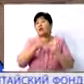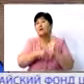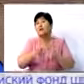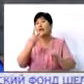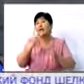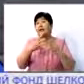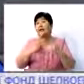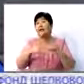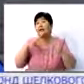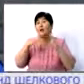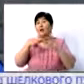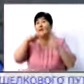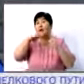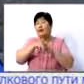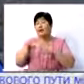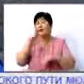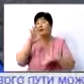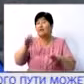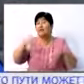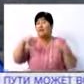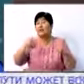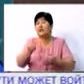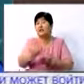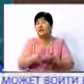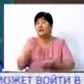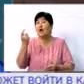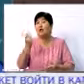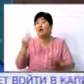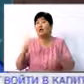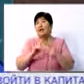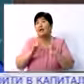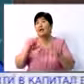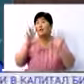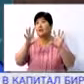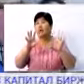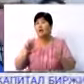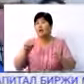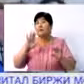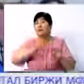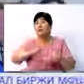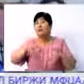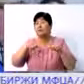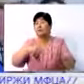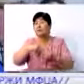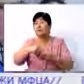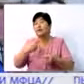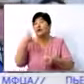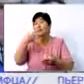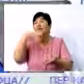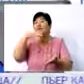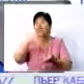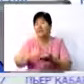671 семья справила новоселье. Все квартиры предоставлены из фонда коммунального жилья согласно закону без права выкупа и приватизации.